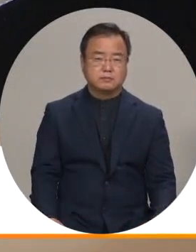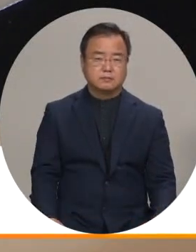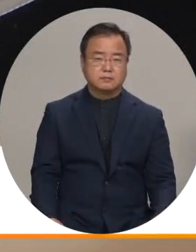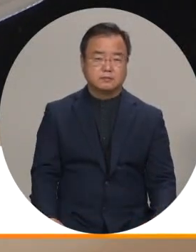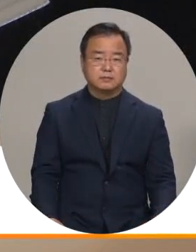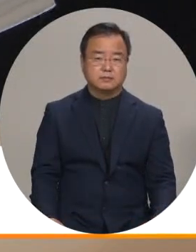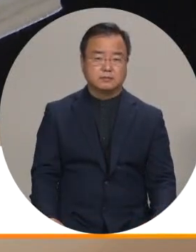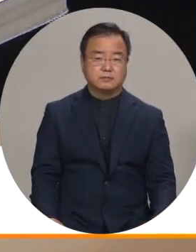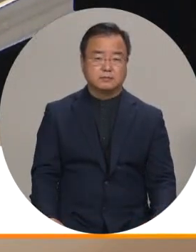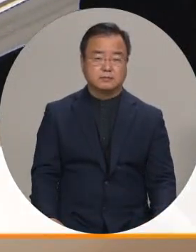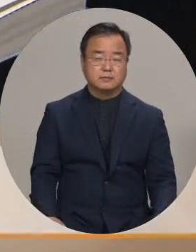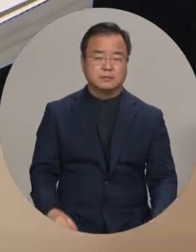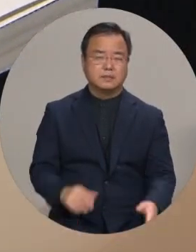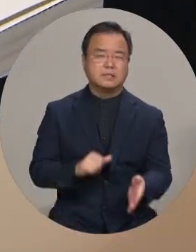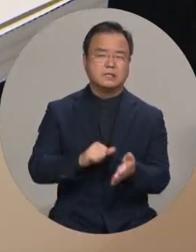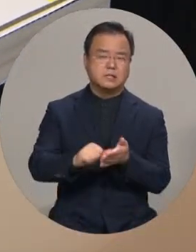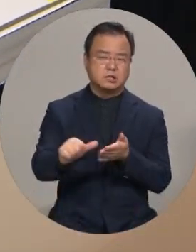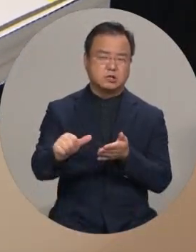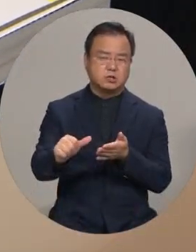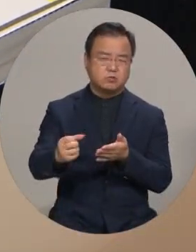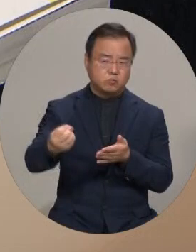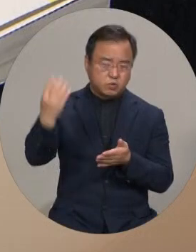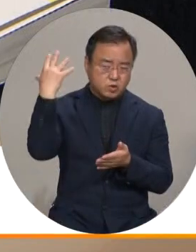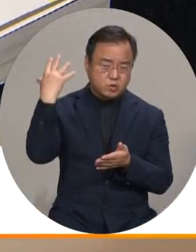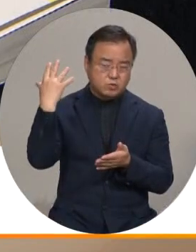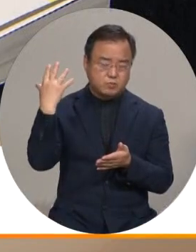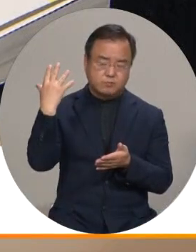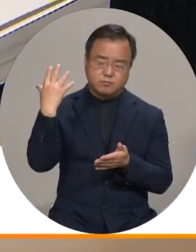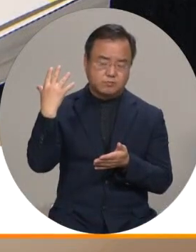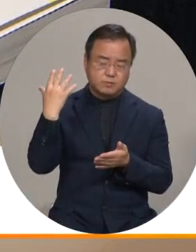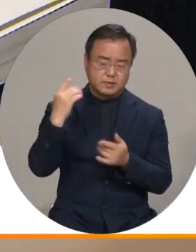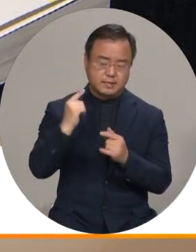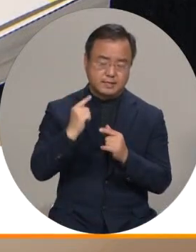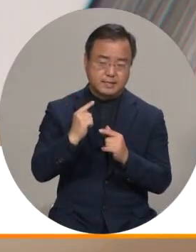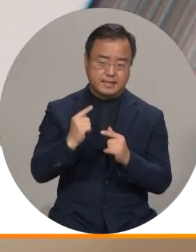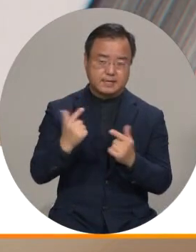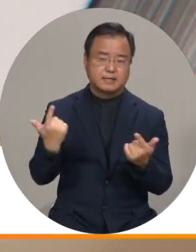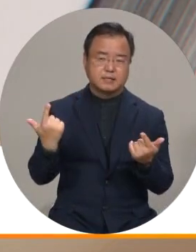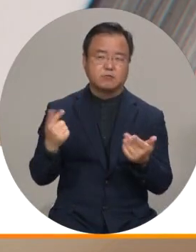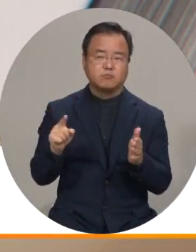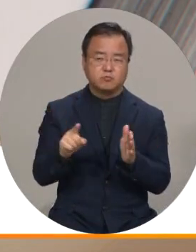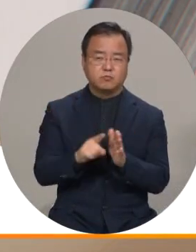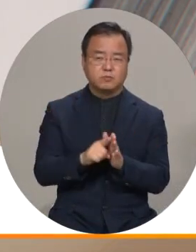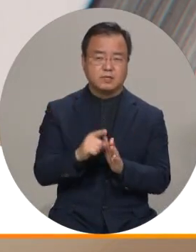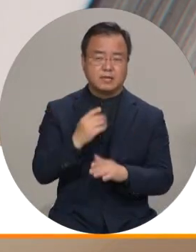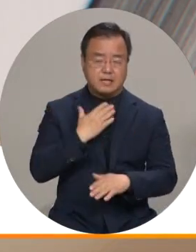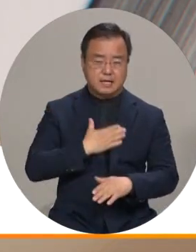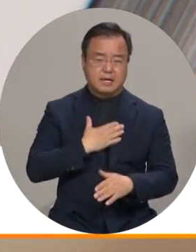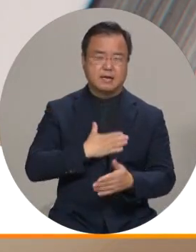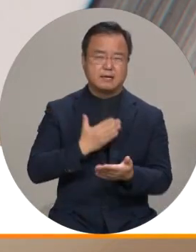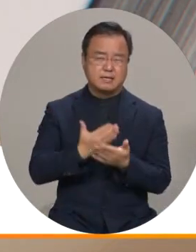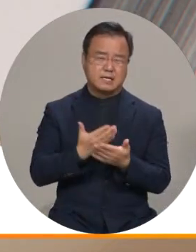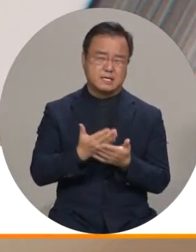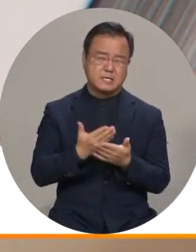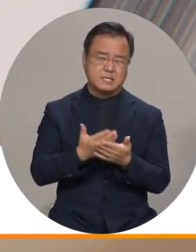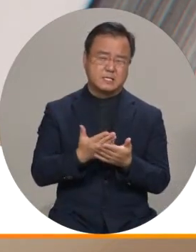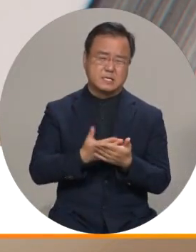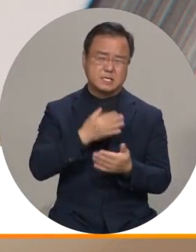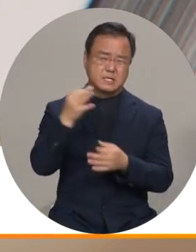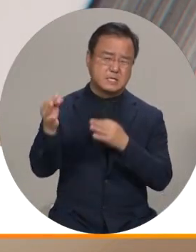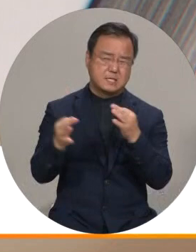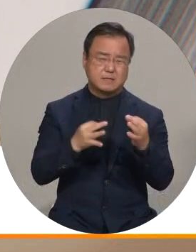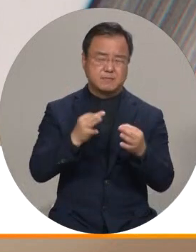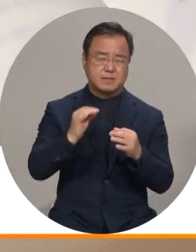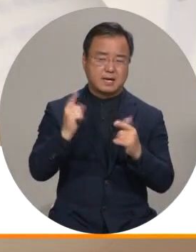그래서음 지워지지 않기 위해서 그리고 말음 알아 달라고 애원하는 건 아니지만 정말로